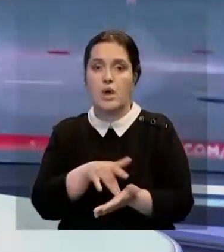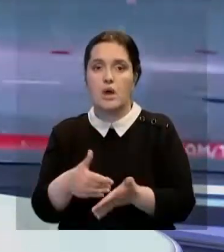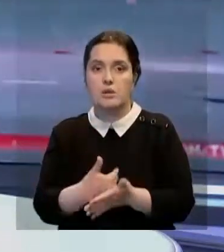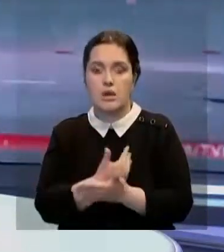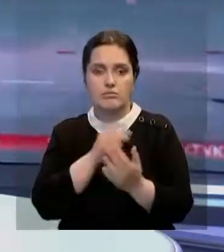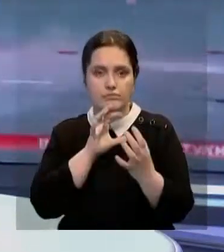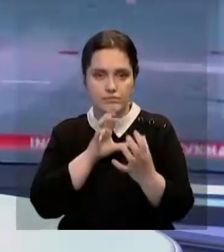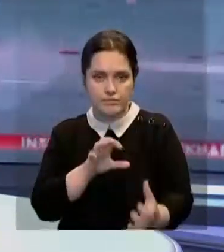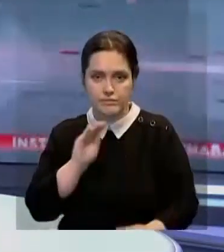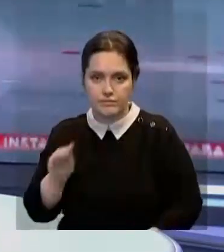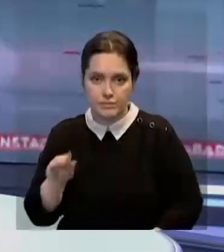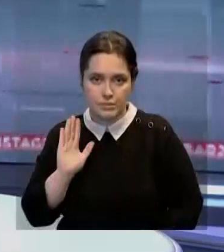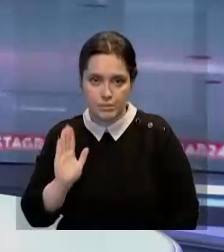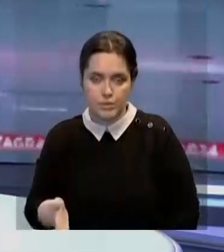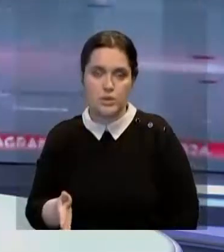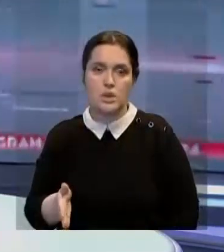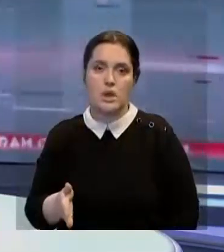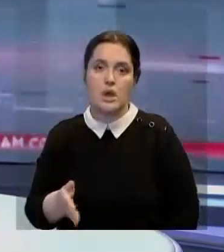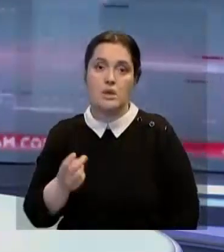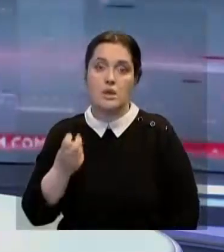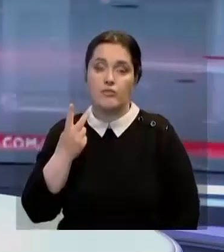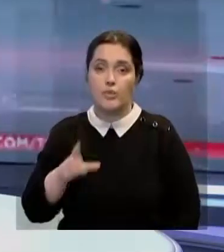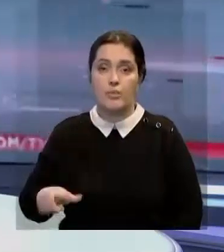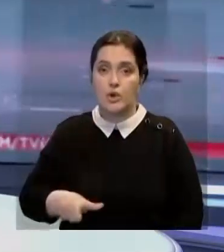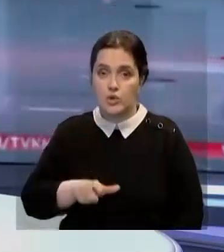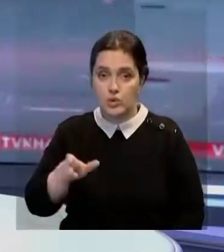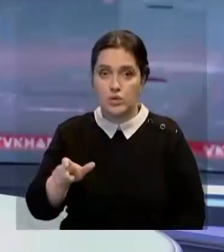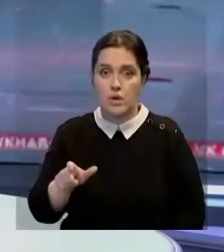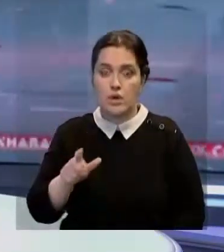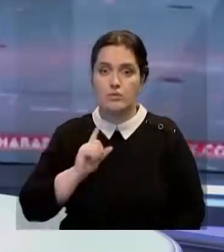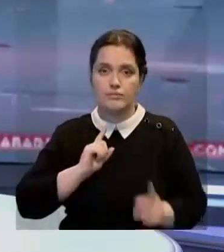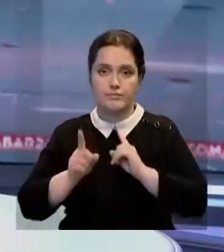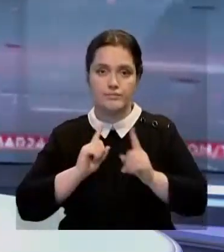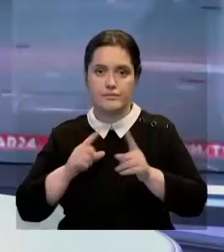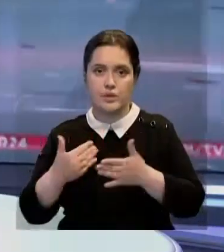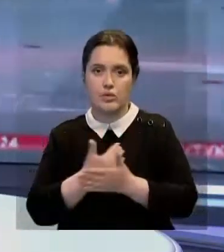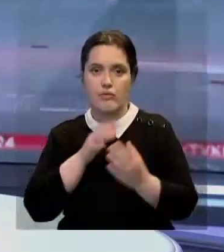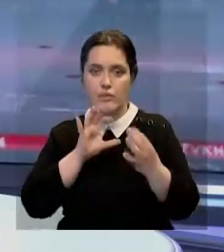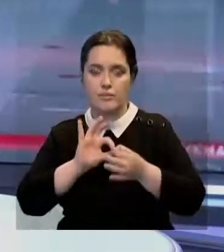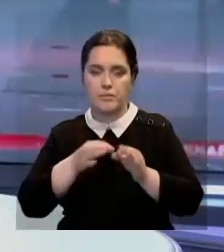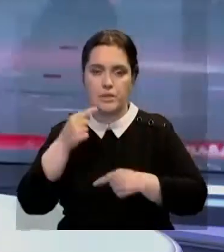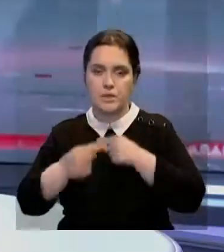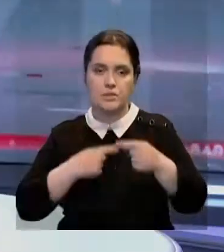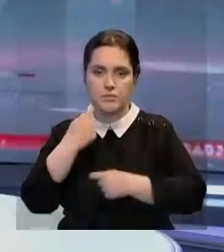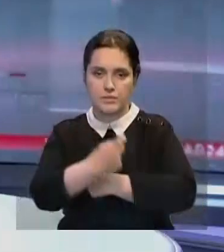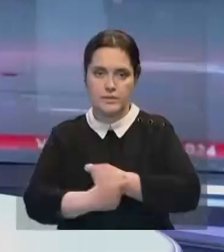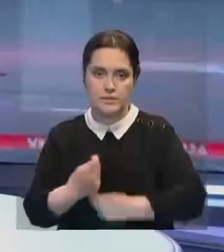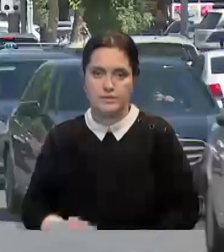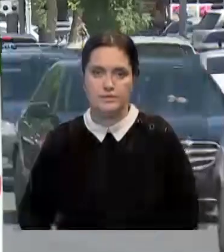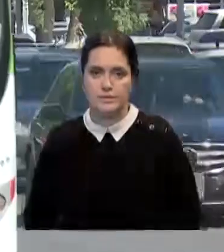также общественный транспорт. С этого месяца на двух маршрутах начали курсировать новые автобусы. Подробности в сюжете.